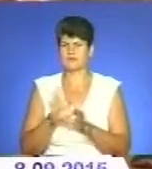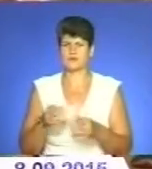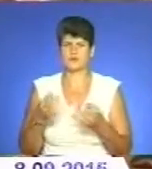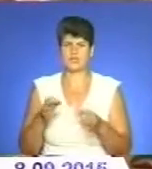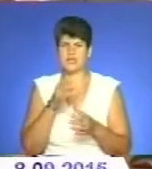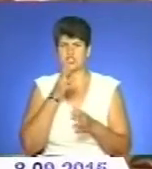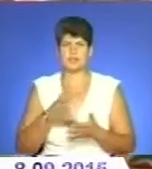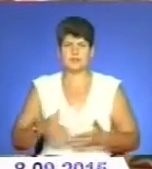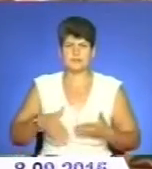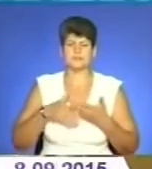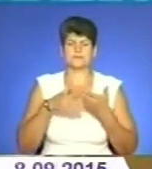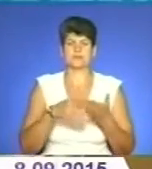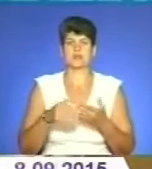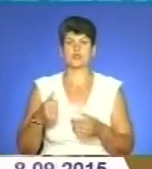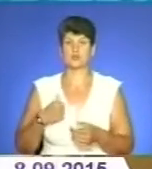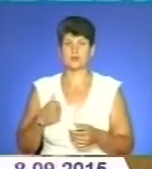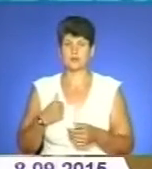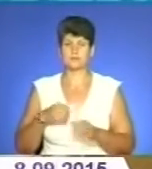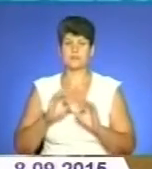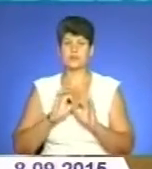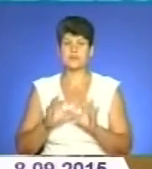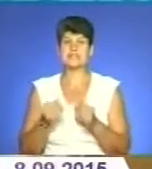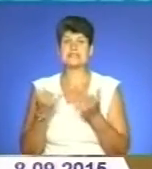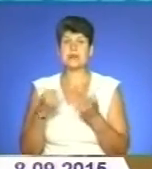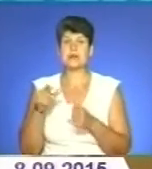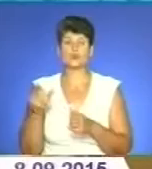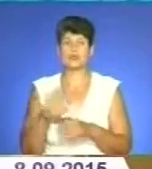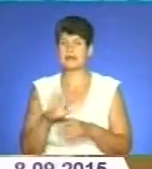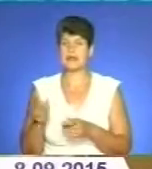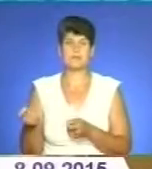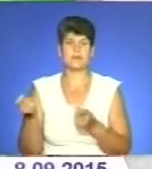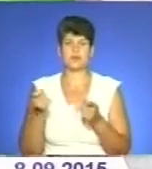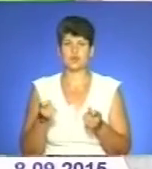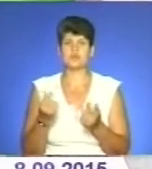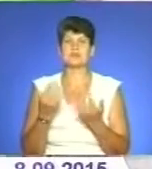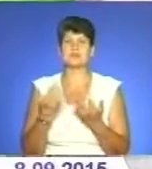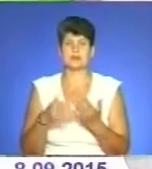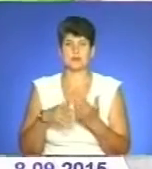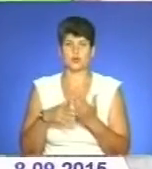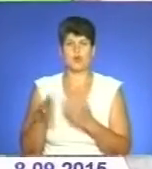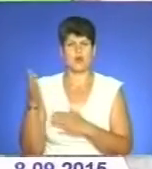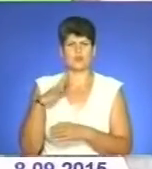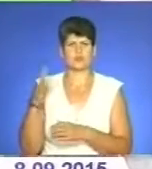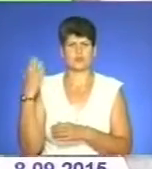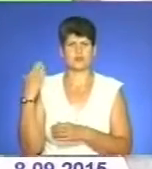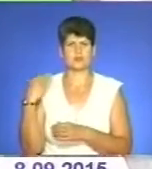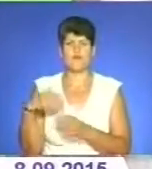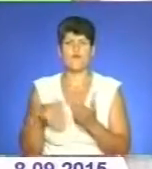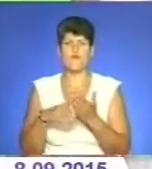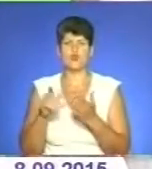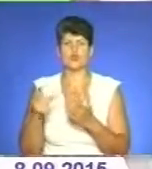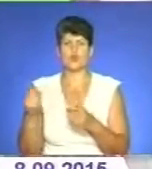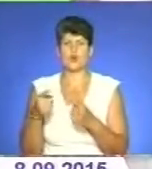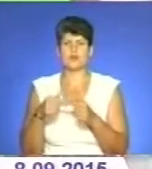час допомозі солдатам. Розповідає, зараз люди не приносять на склад стільки допомоги, як раніше. Волонтери